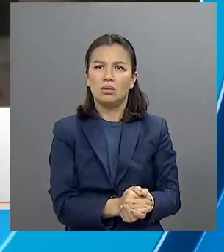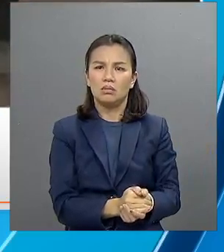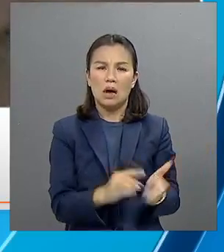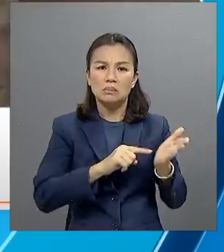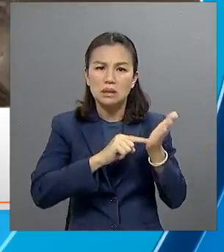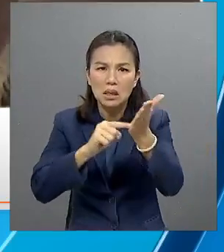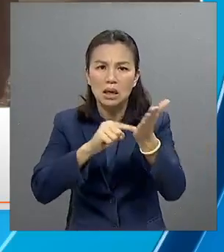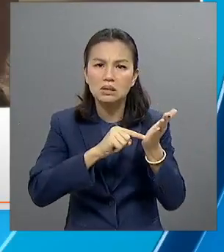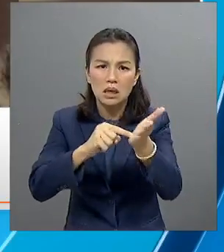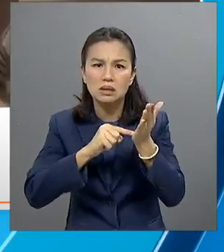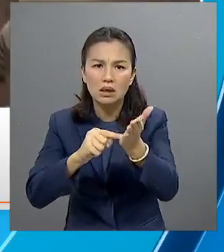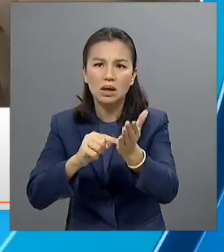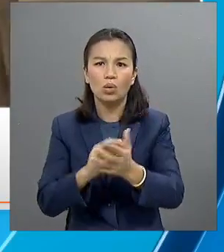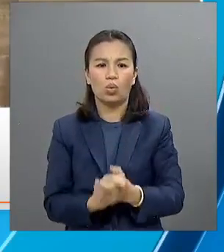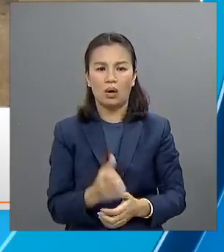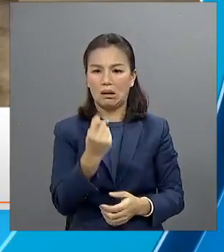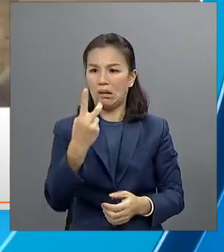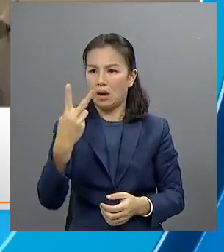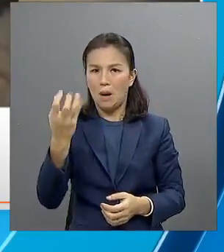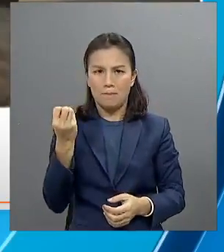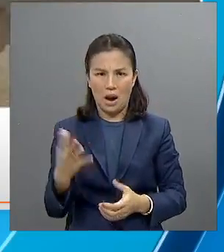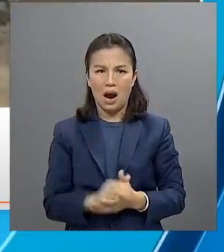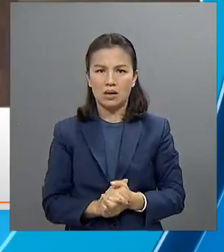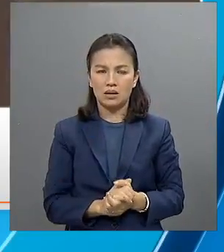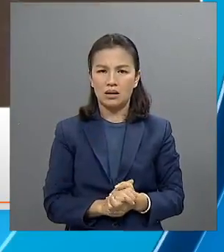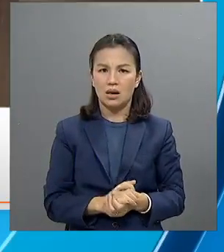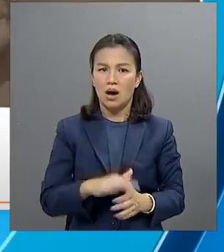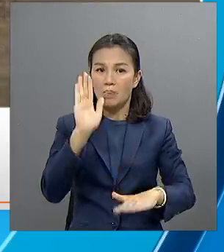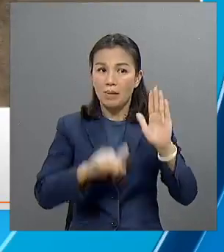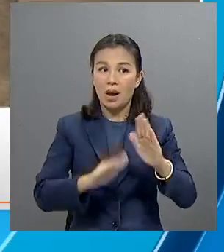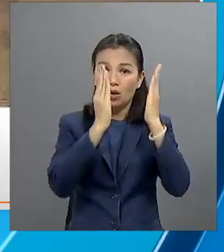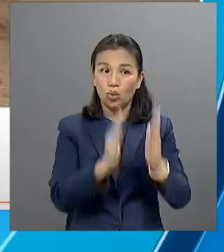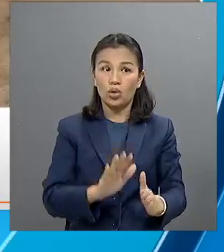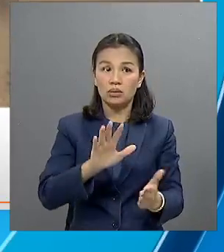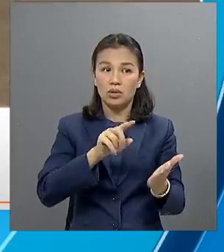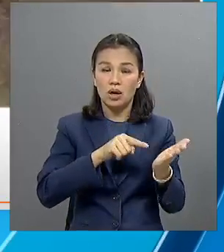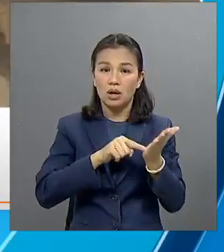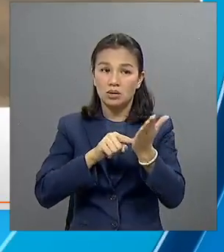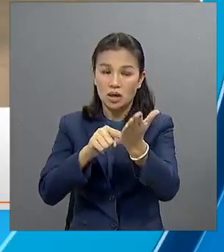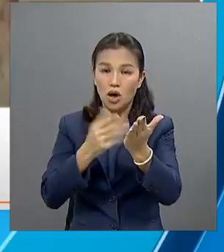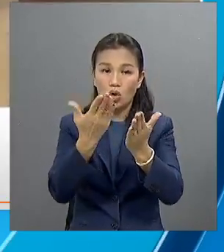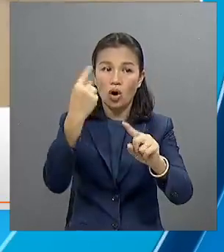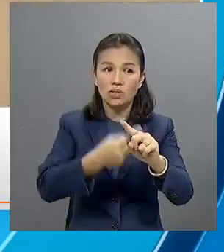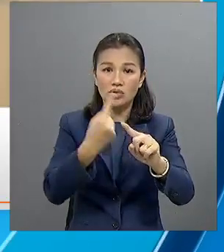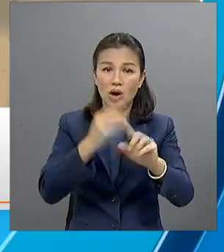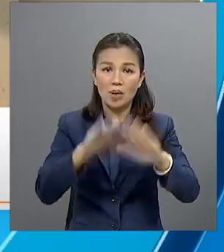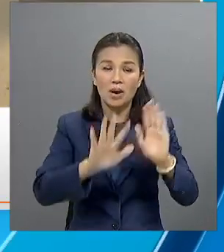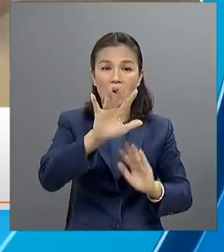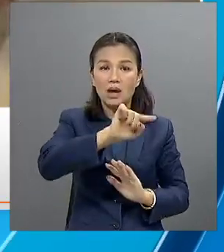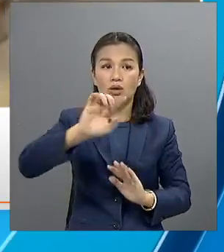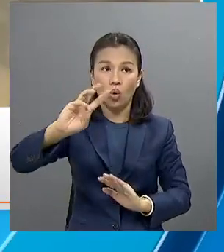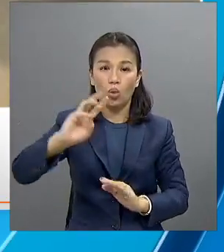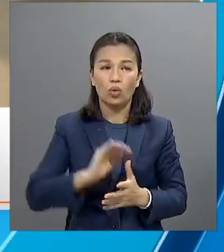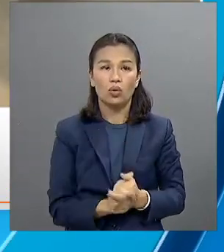เช่า ค่ะ นะฮะมีประมาณ5-6รายนะครับ ค่ะ ไม่ใช่เฉพาะ2รายนี้นะ ไม่ใช่เฉพาะ2รายนี้นะคะ เพราะฉะนั้นมันก็มี